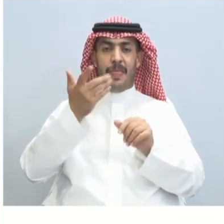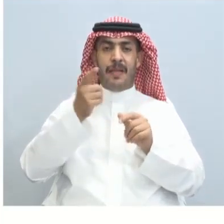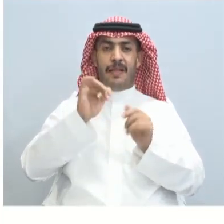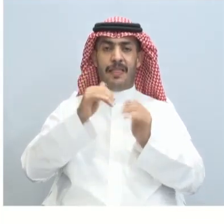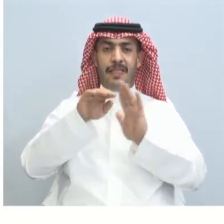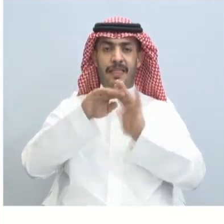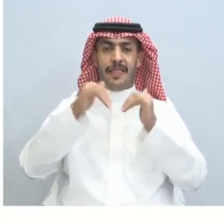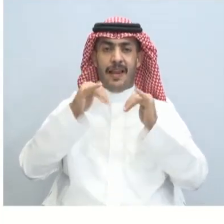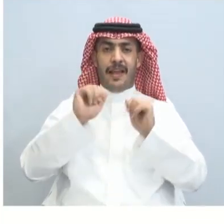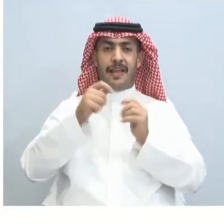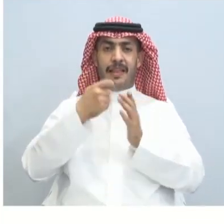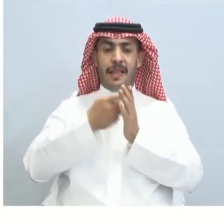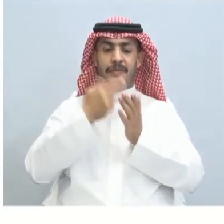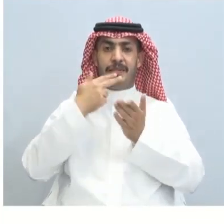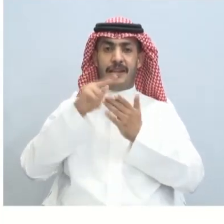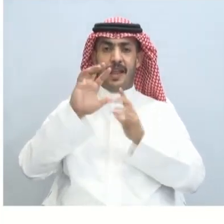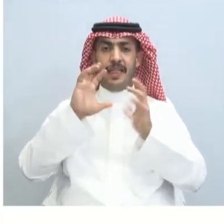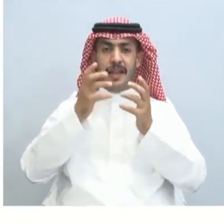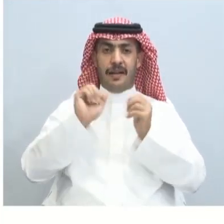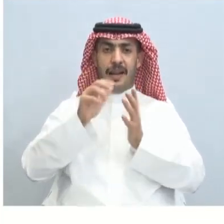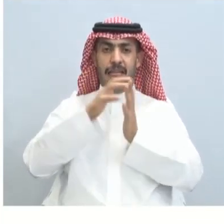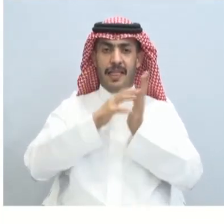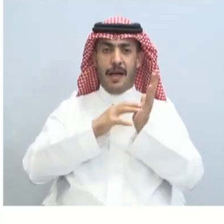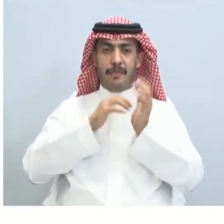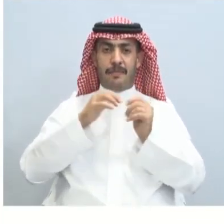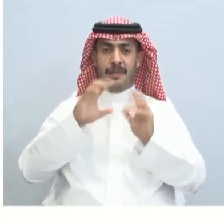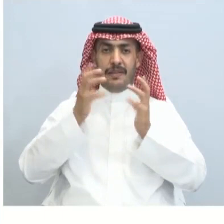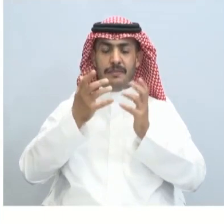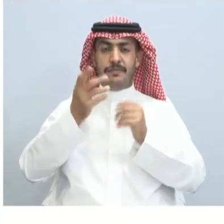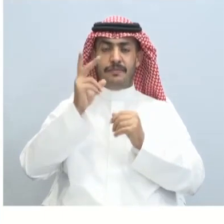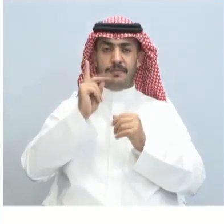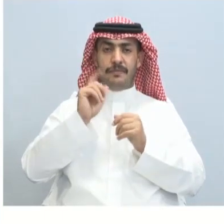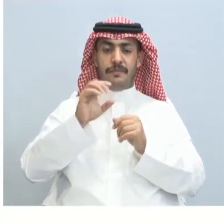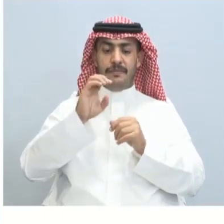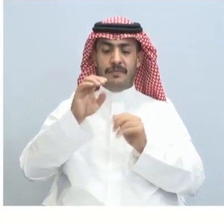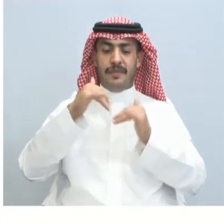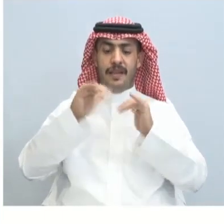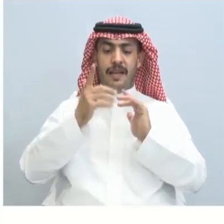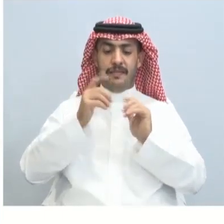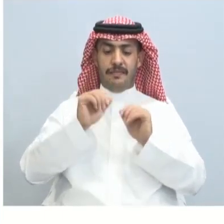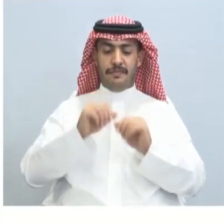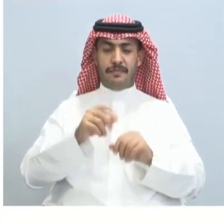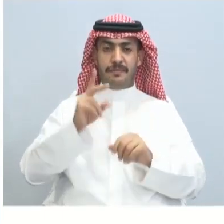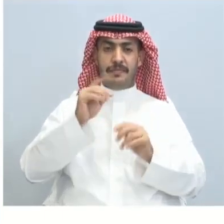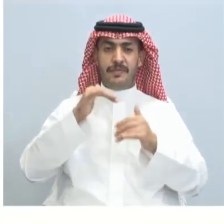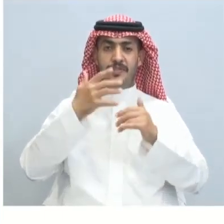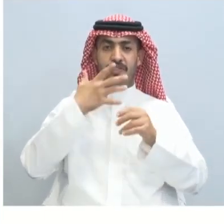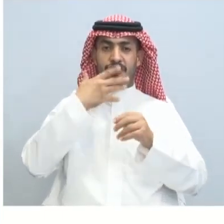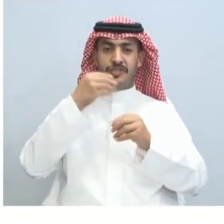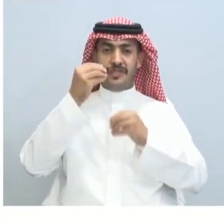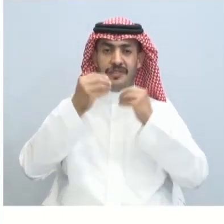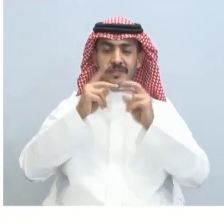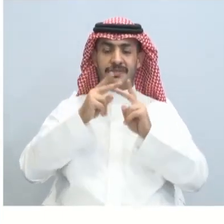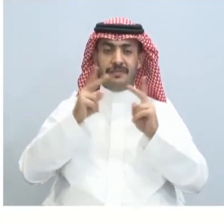متطلبات كتابه الرساله الاداريه او الخطاب الاداري ذكرنا ايضا الجوانب الشكليه مفهوم الكتابه